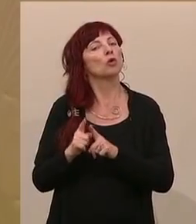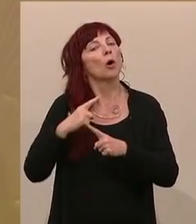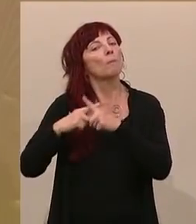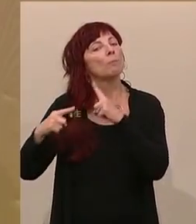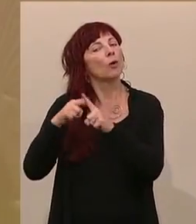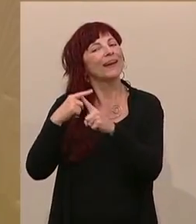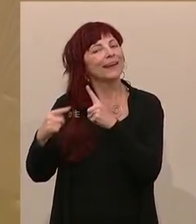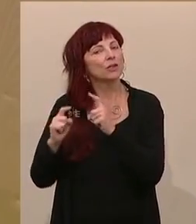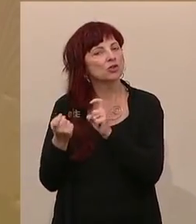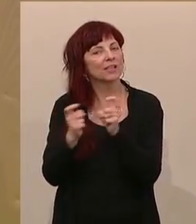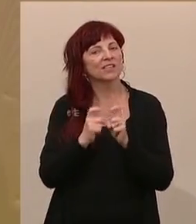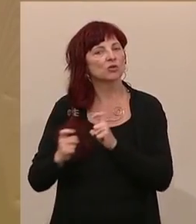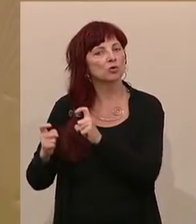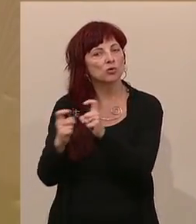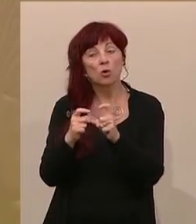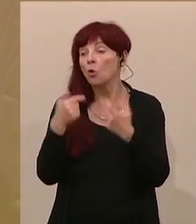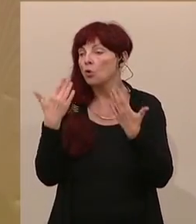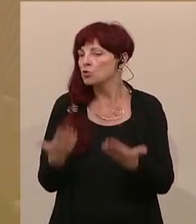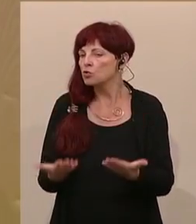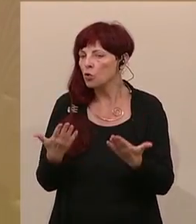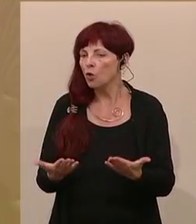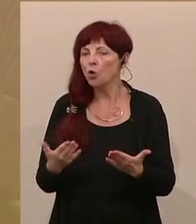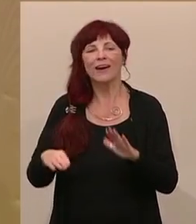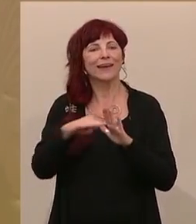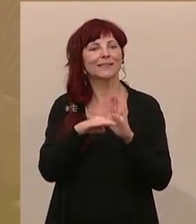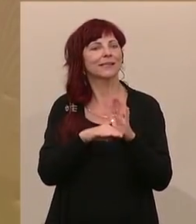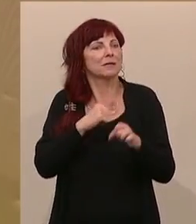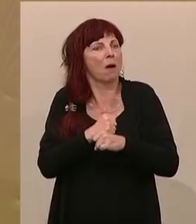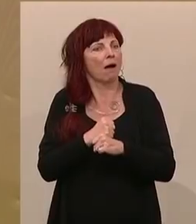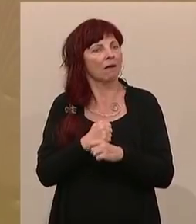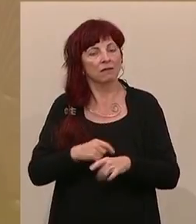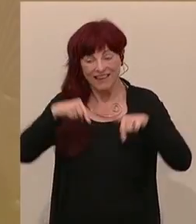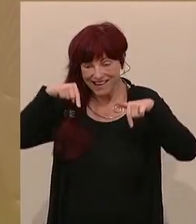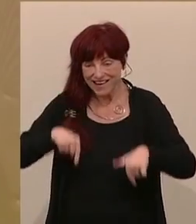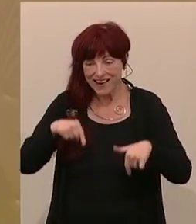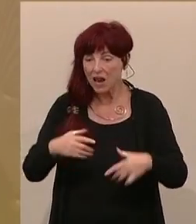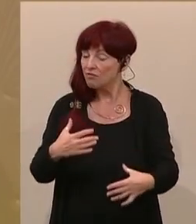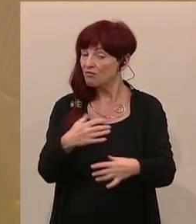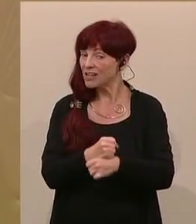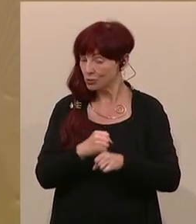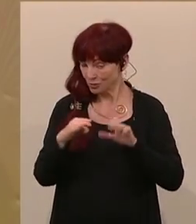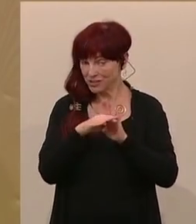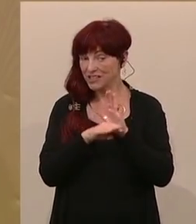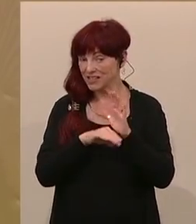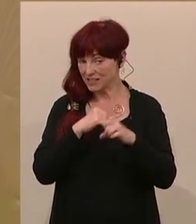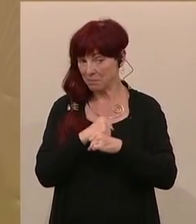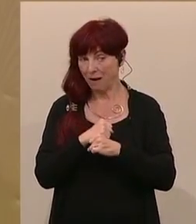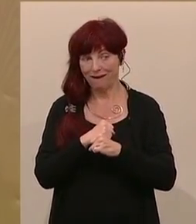das die Rechtsordnung, weil die hier erlassen wird. Hier werden die Gesetze gemacht, hier werden auch Verfassungsgesetze gemacht mit der